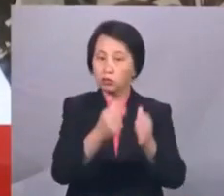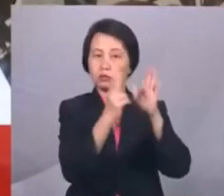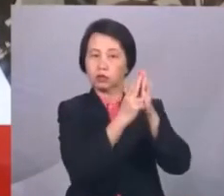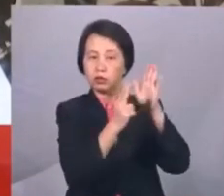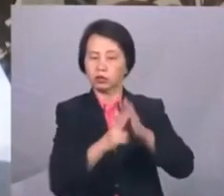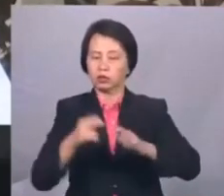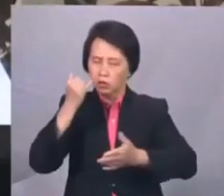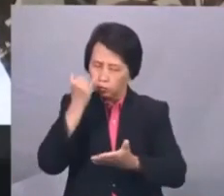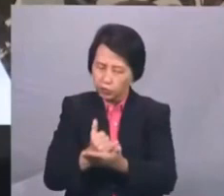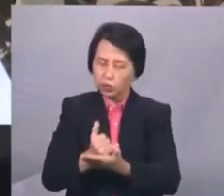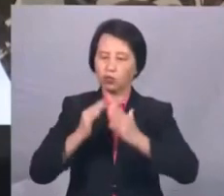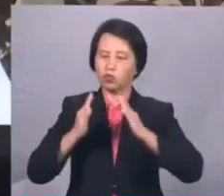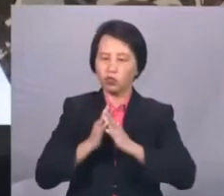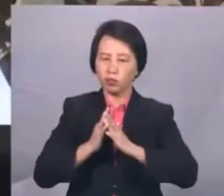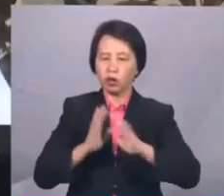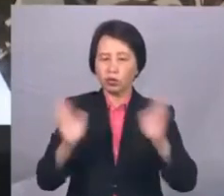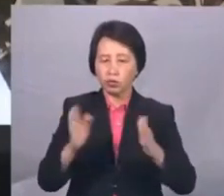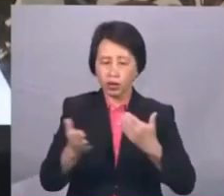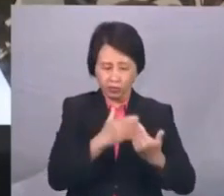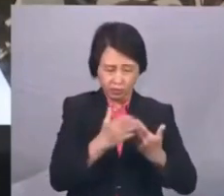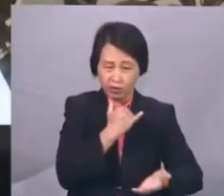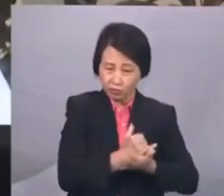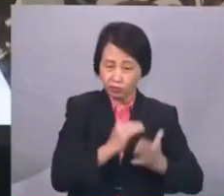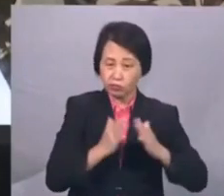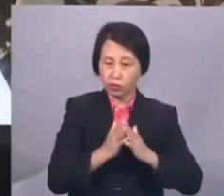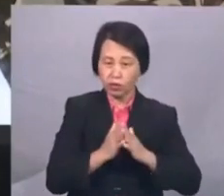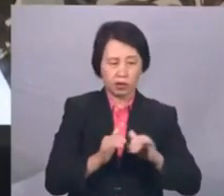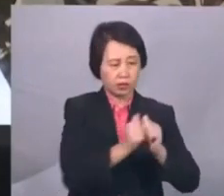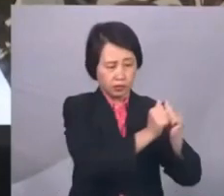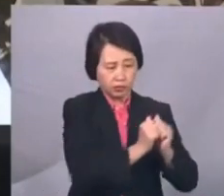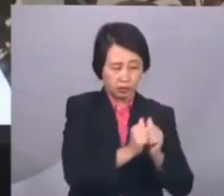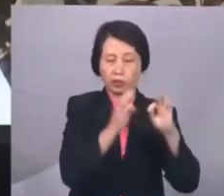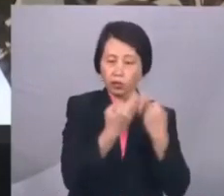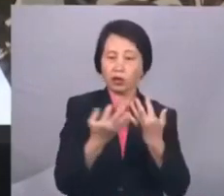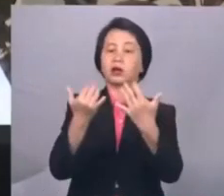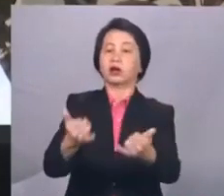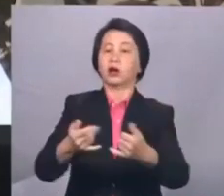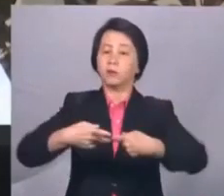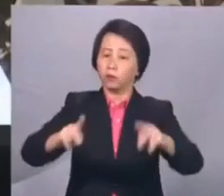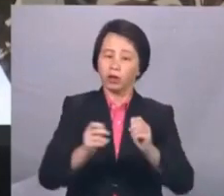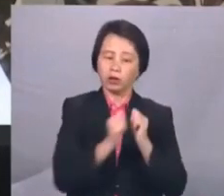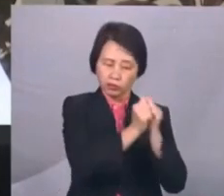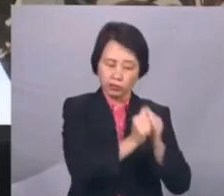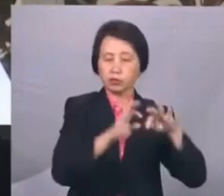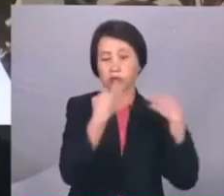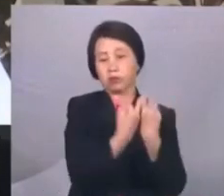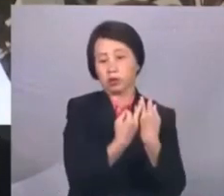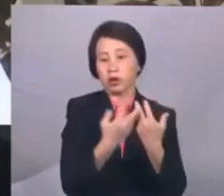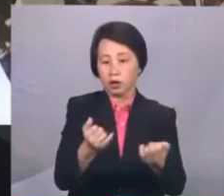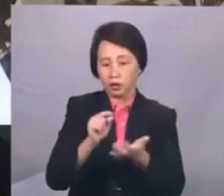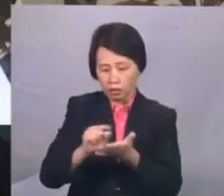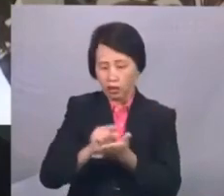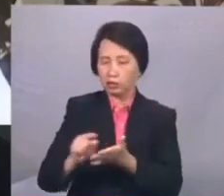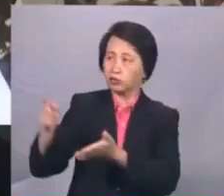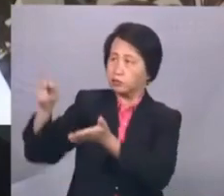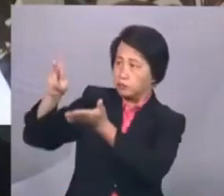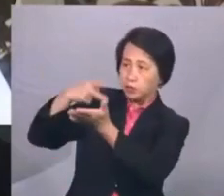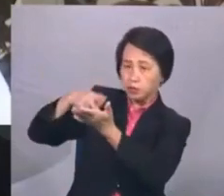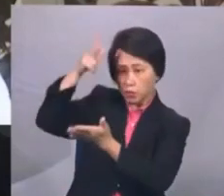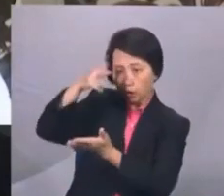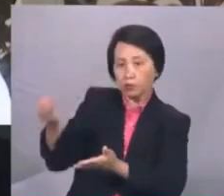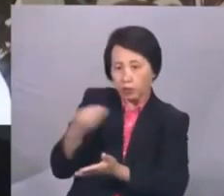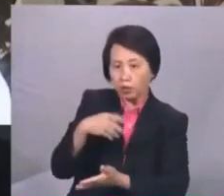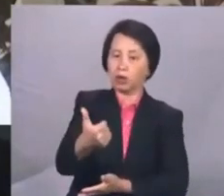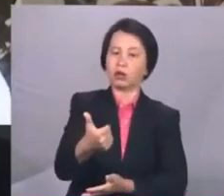duduk rumah bukan senang nak duduk rumah bersama keluarga inilah peluang itu tanbe gaji jalan nafas semua jalan